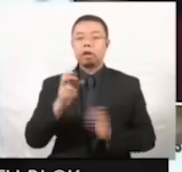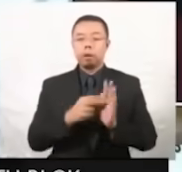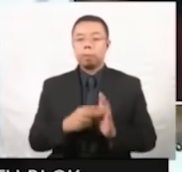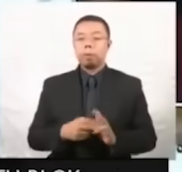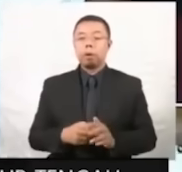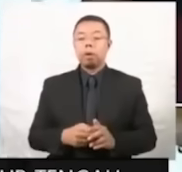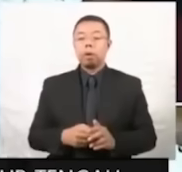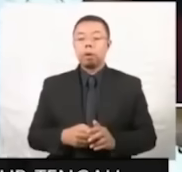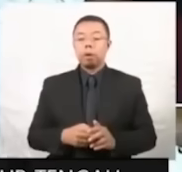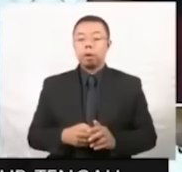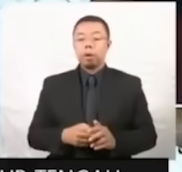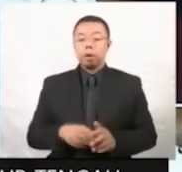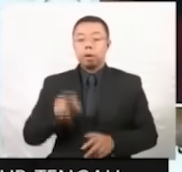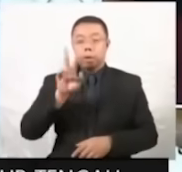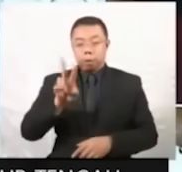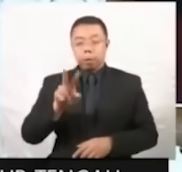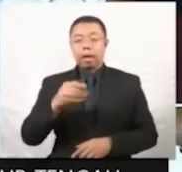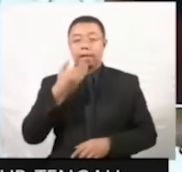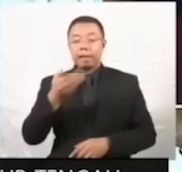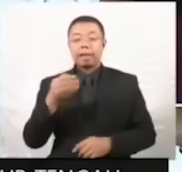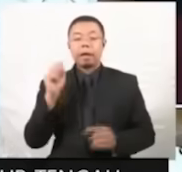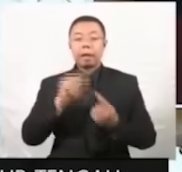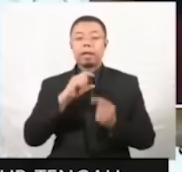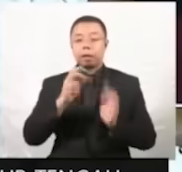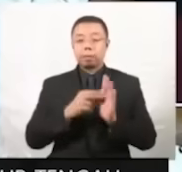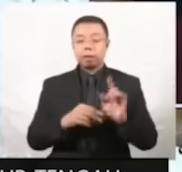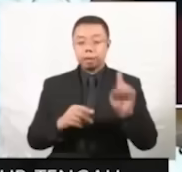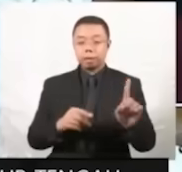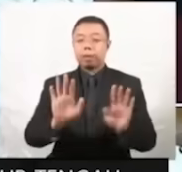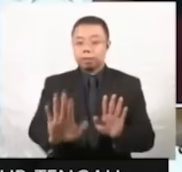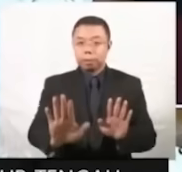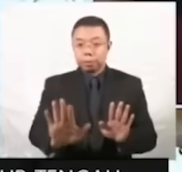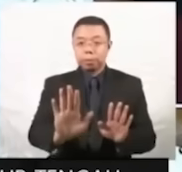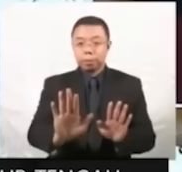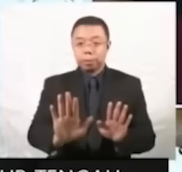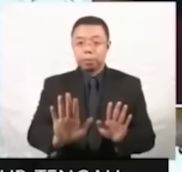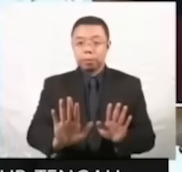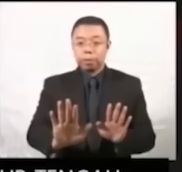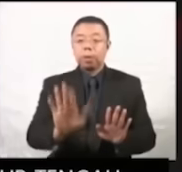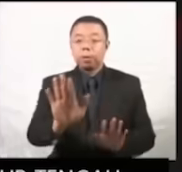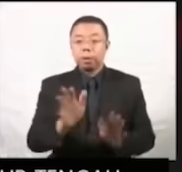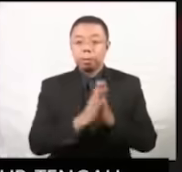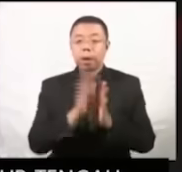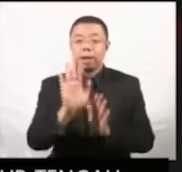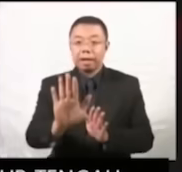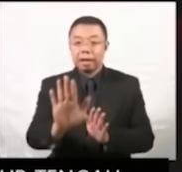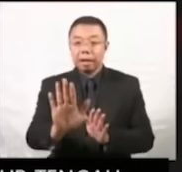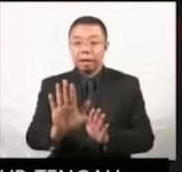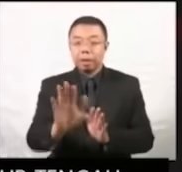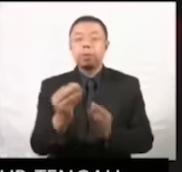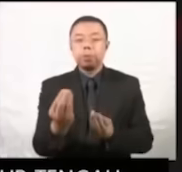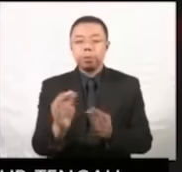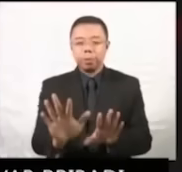nomor urut 2 bertanya kepada pasangan calon nomor urut sat bapak mohon izin sebentar saya mau bertanya bapak mohon izin belum